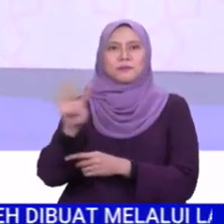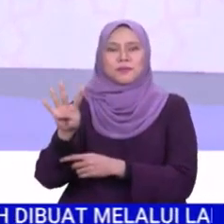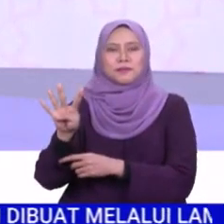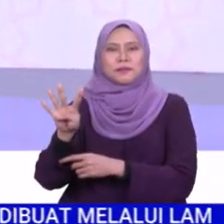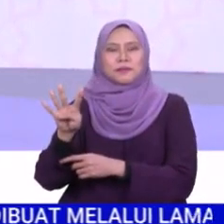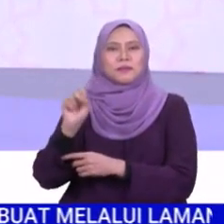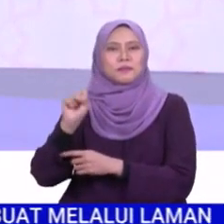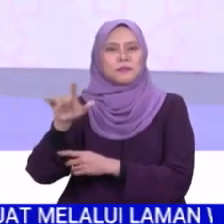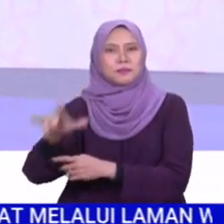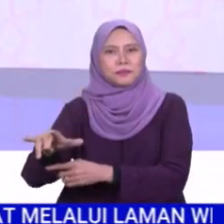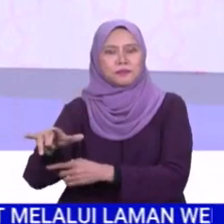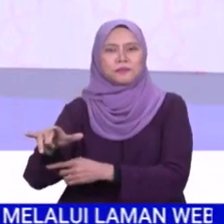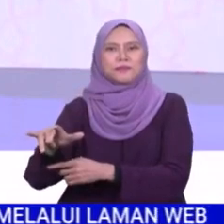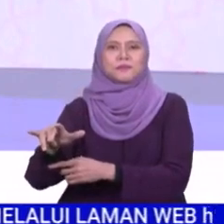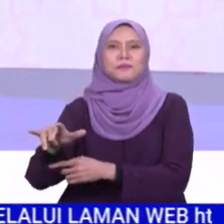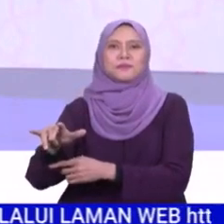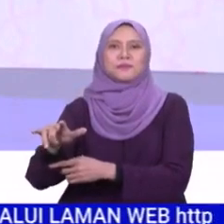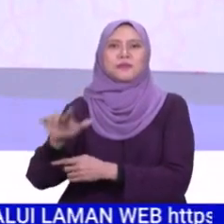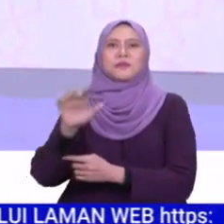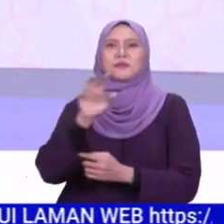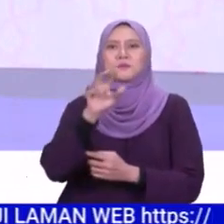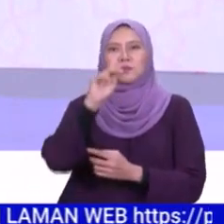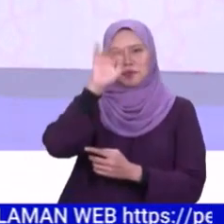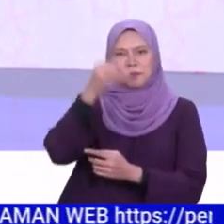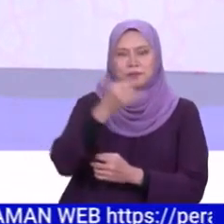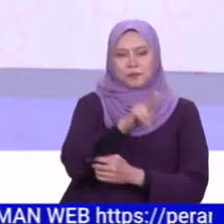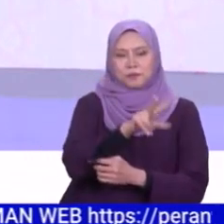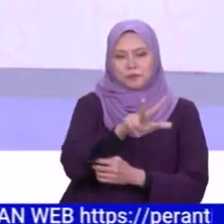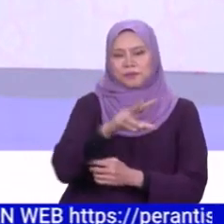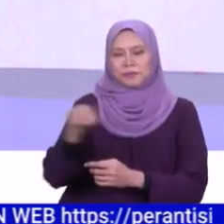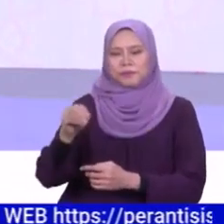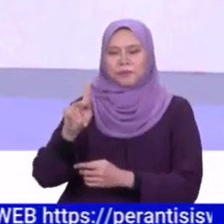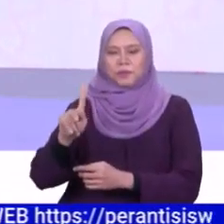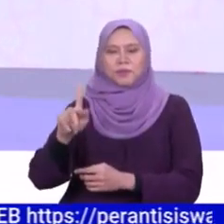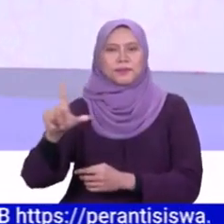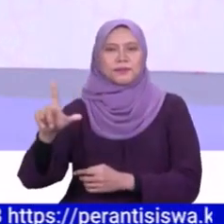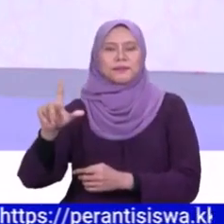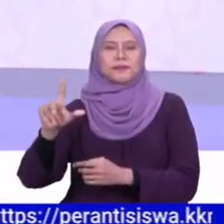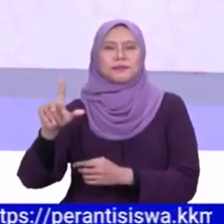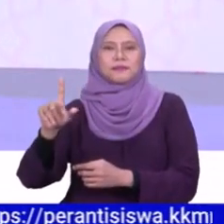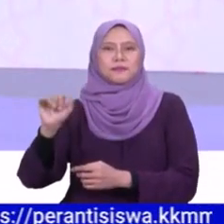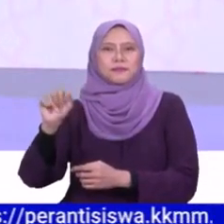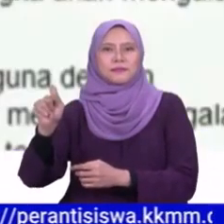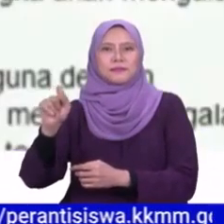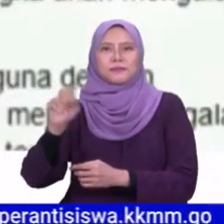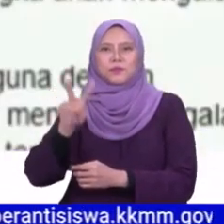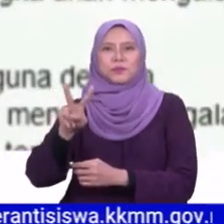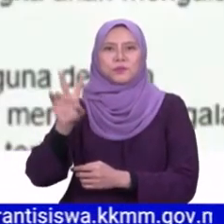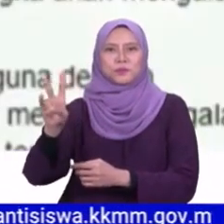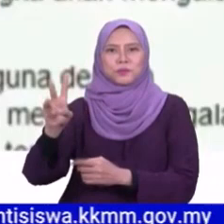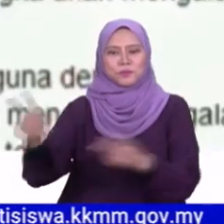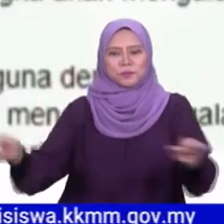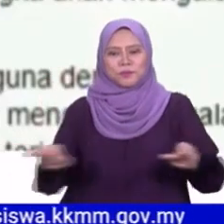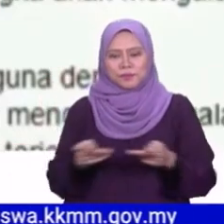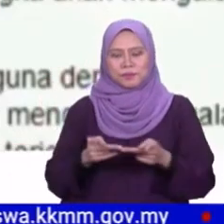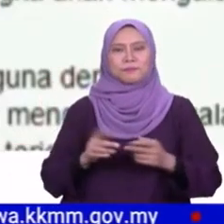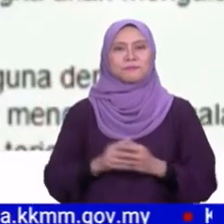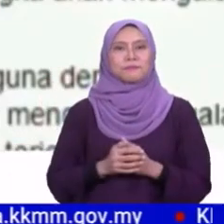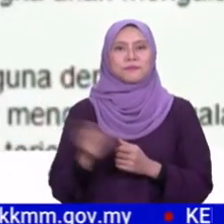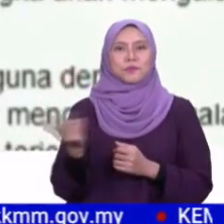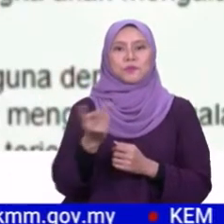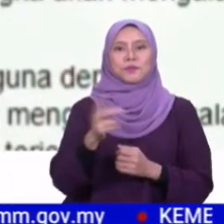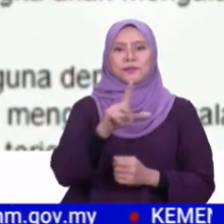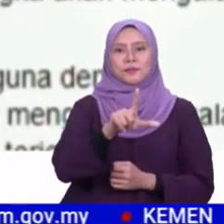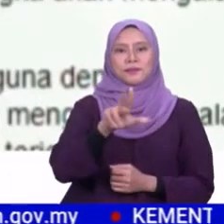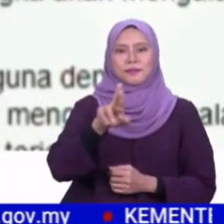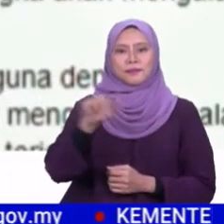Sepang 196 Putrajaya 23 dan kalangan 27 kawasan kedudukan ke-22